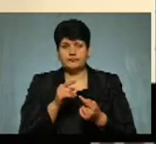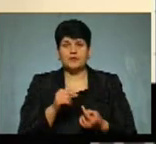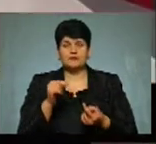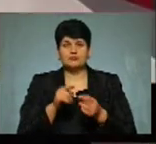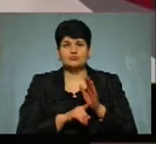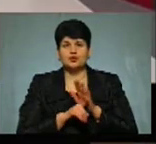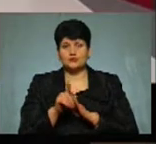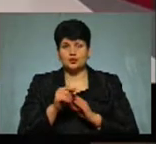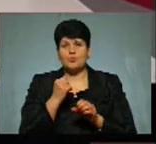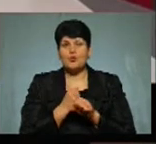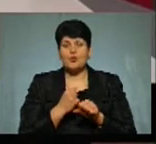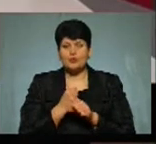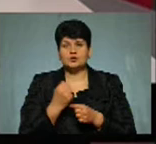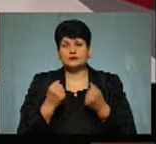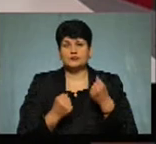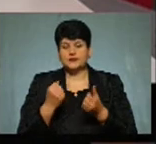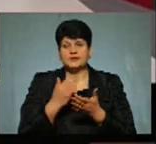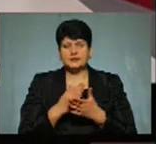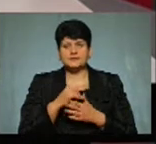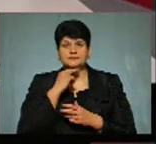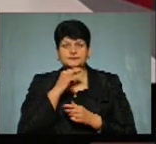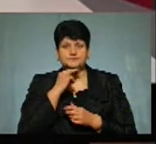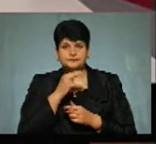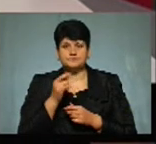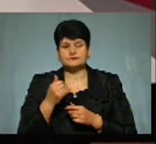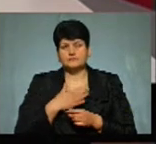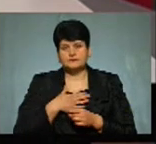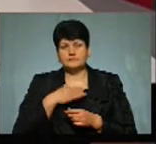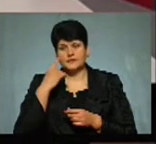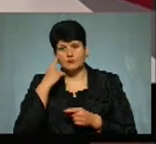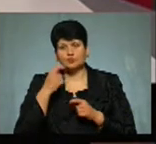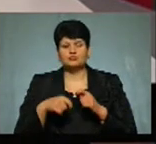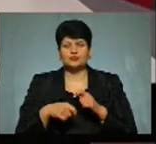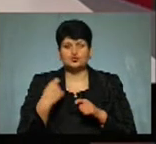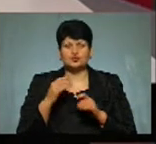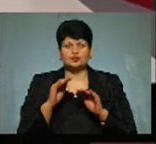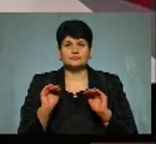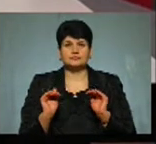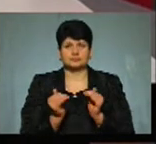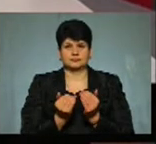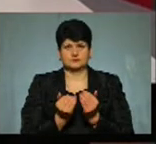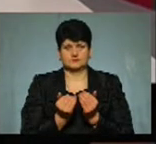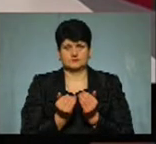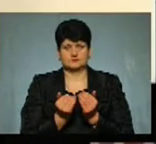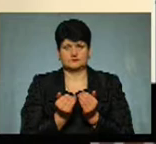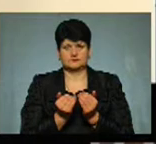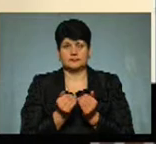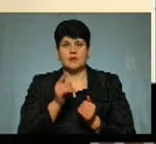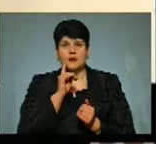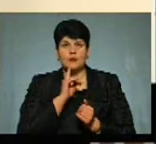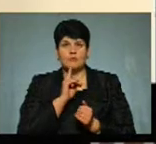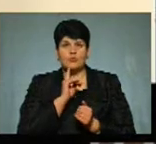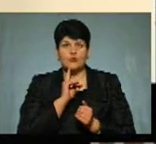початком роботи водії стануть більш обачнішими і, на мою думку, порушень набагато зменшиться. Так, поки що